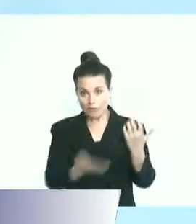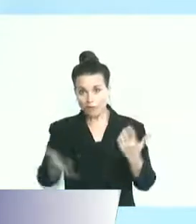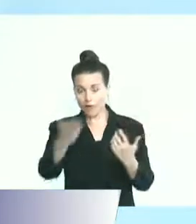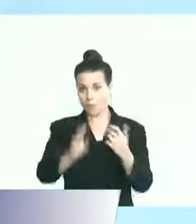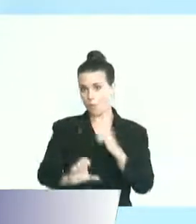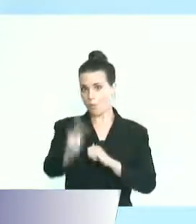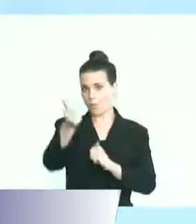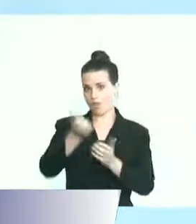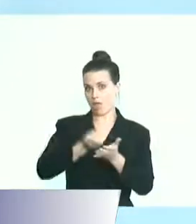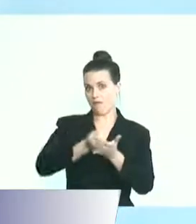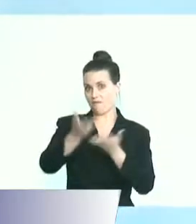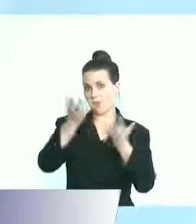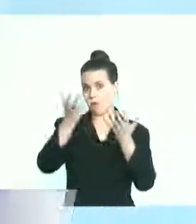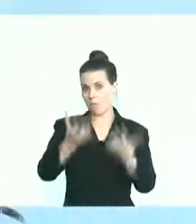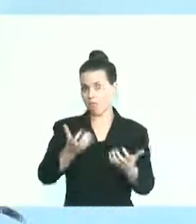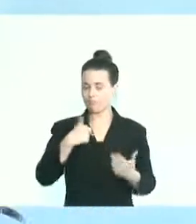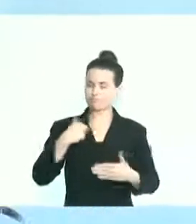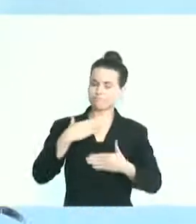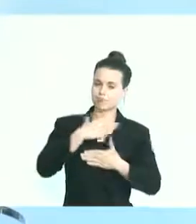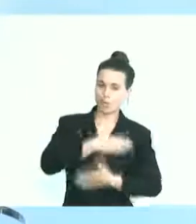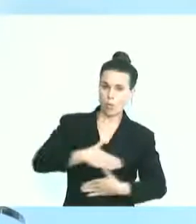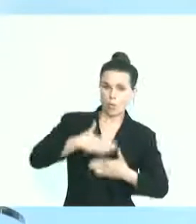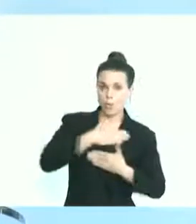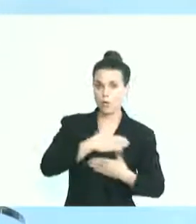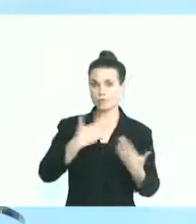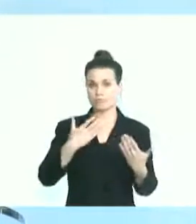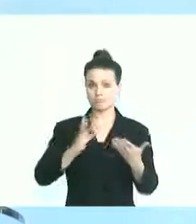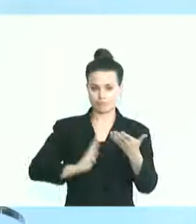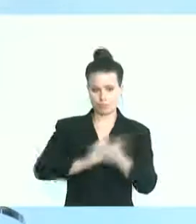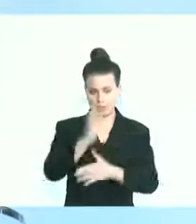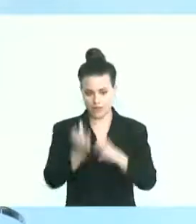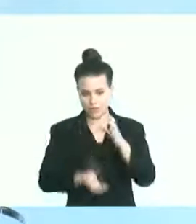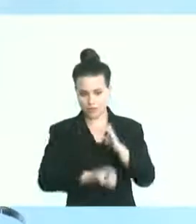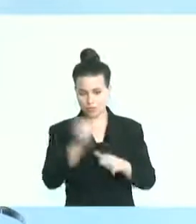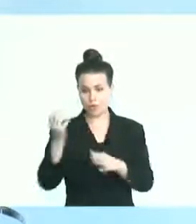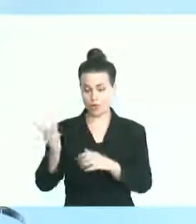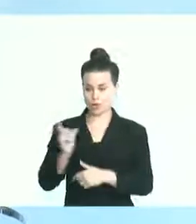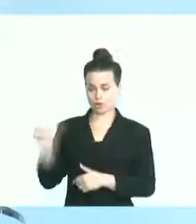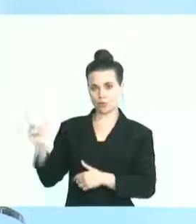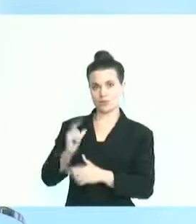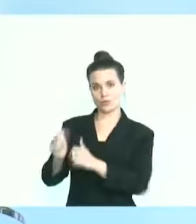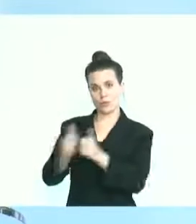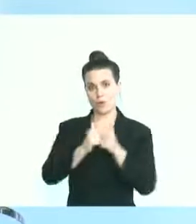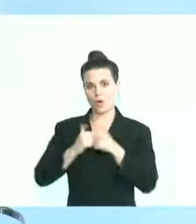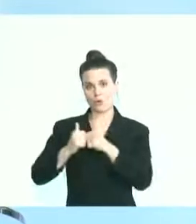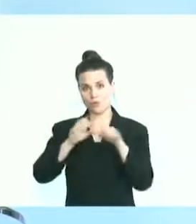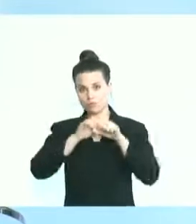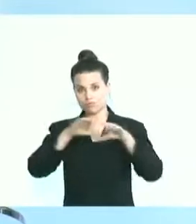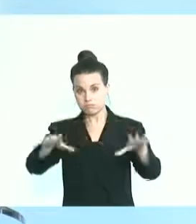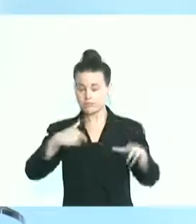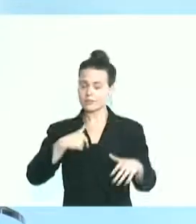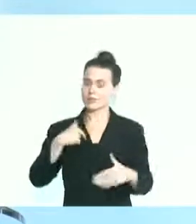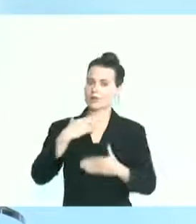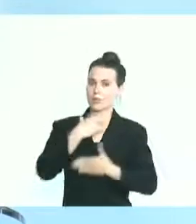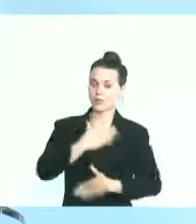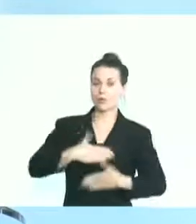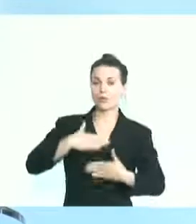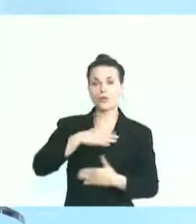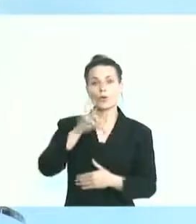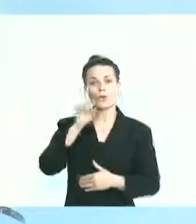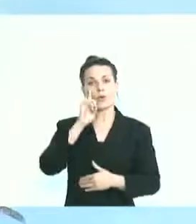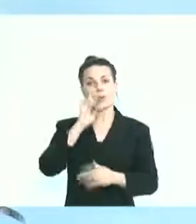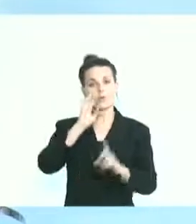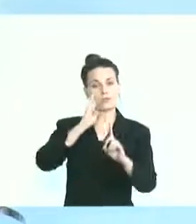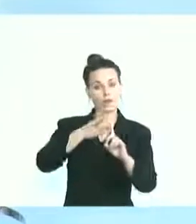sincèrement heureuse de lancer cette initiative avec toi, parce que au-delà d'être une action, au-delà d'être une initiative, je crois que